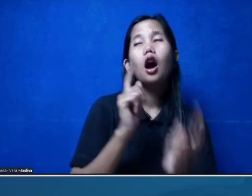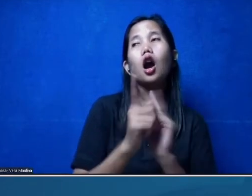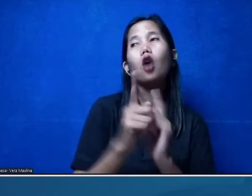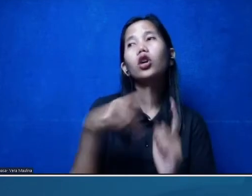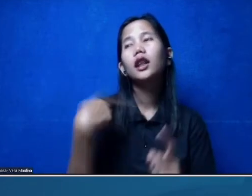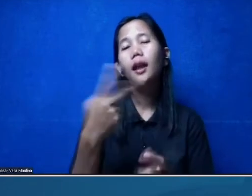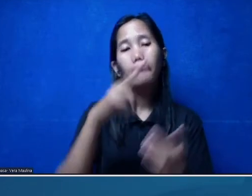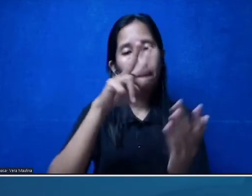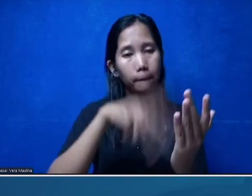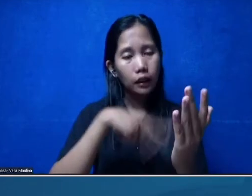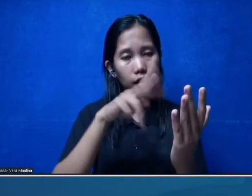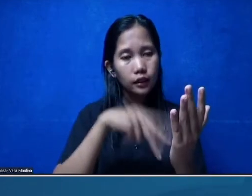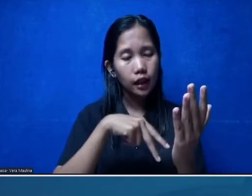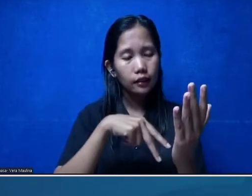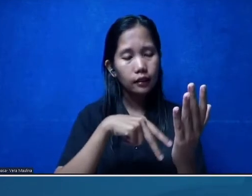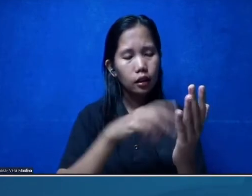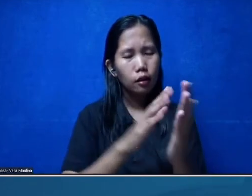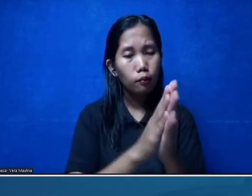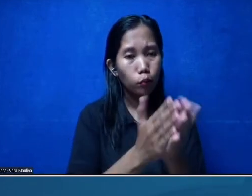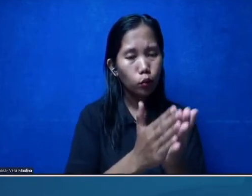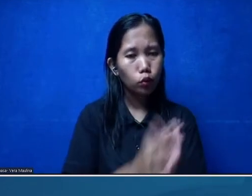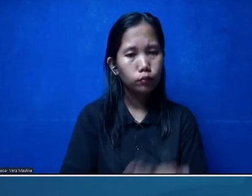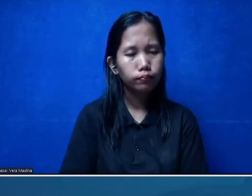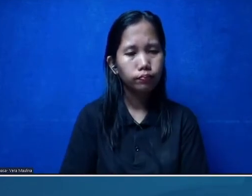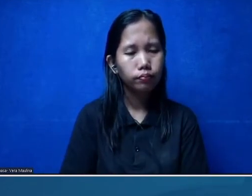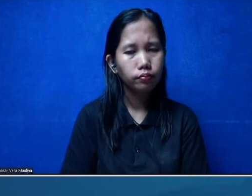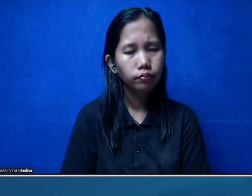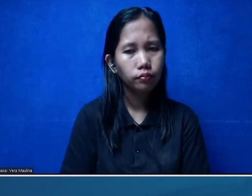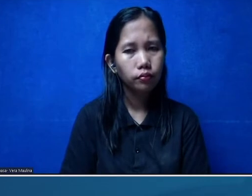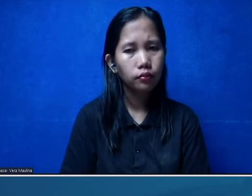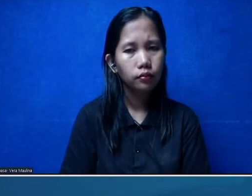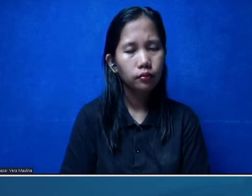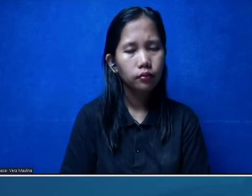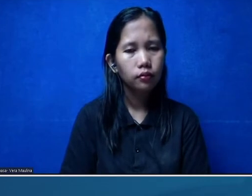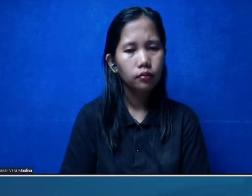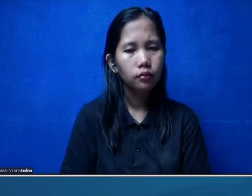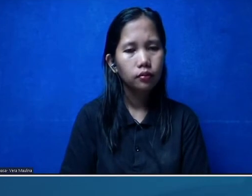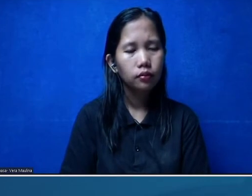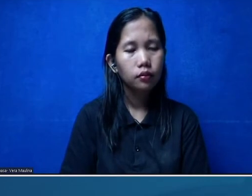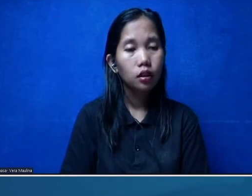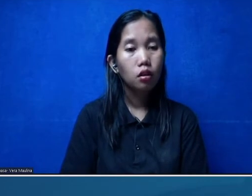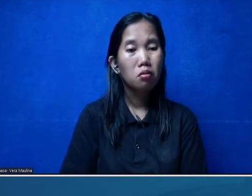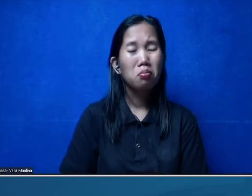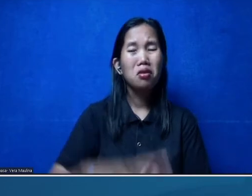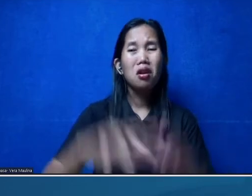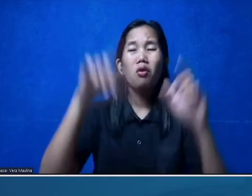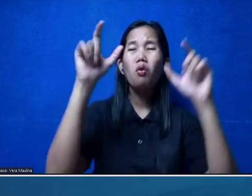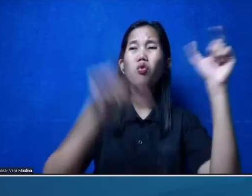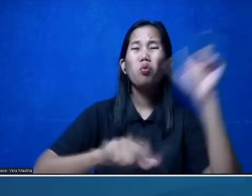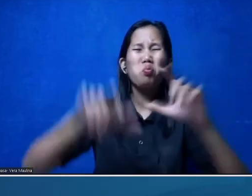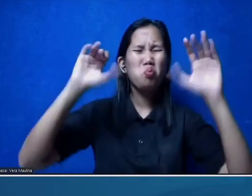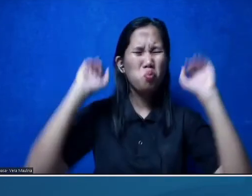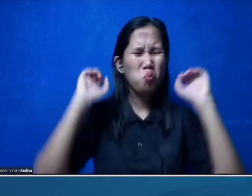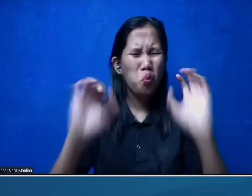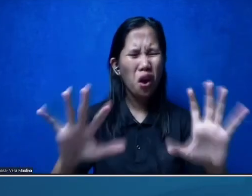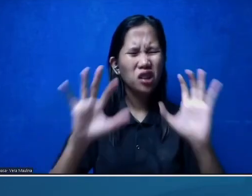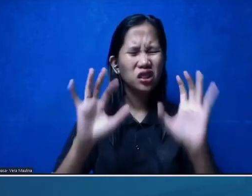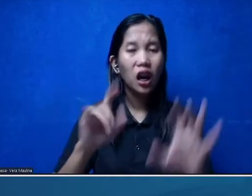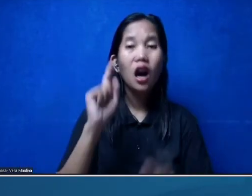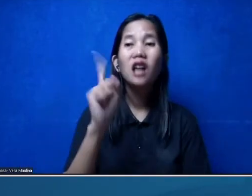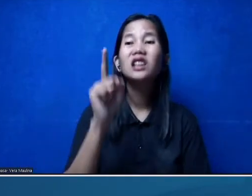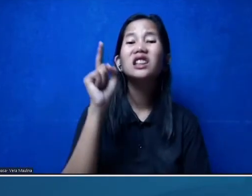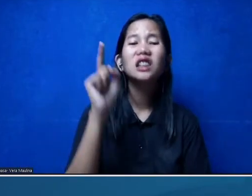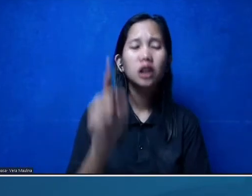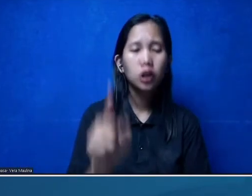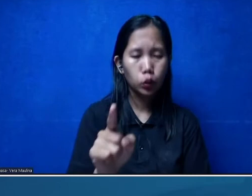book Yohanes sedang membaptis lalu orang banyak ada di situ dan Yesus muncul di kerumunan orang banyak itu datang